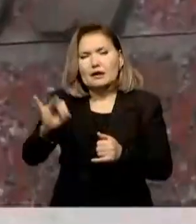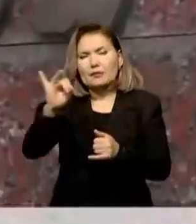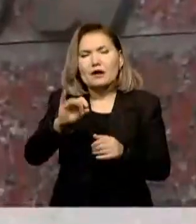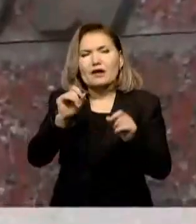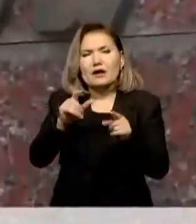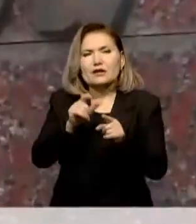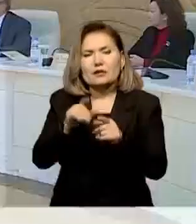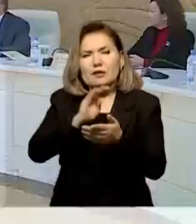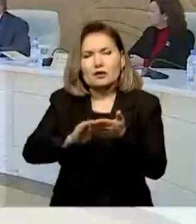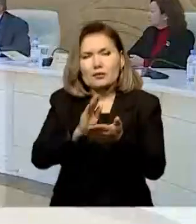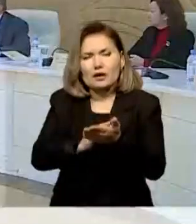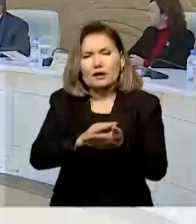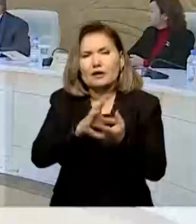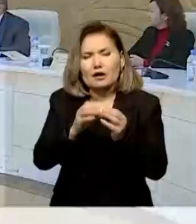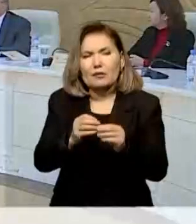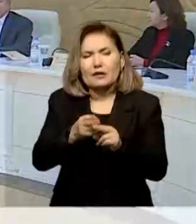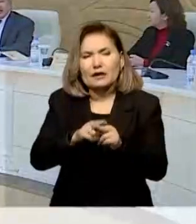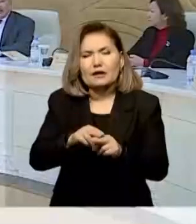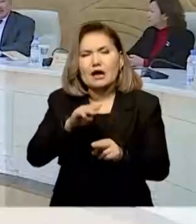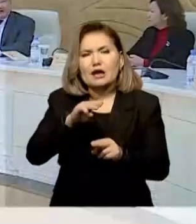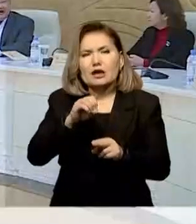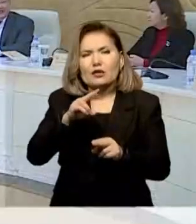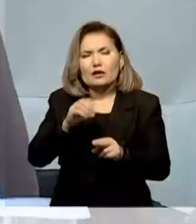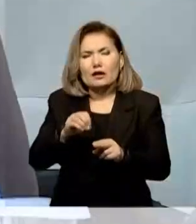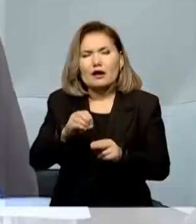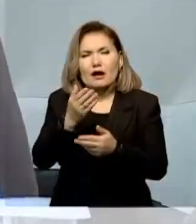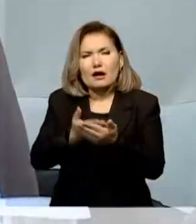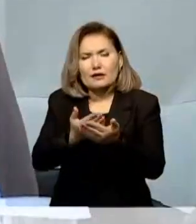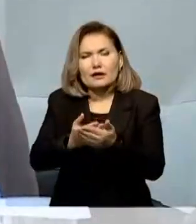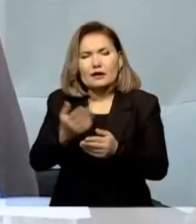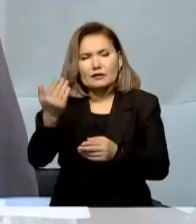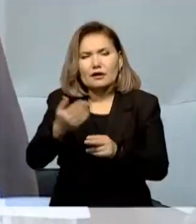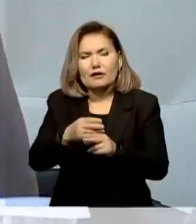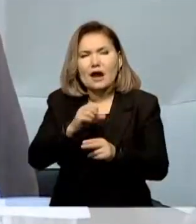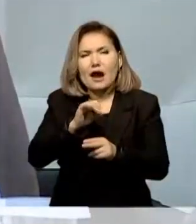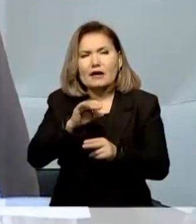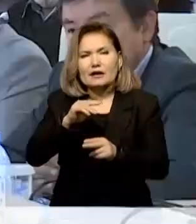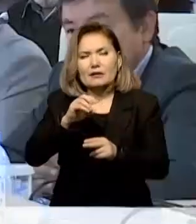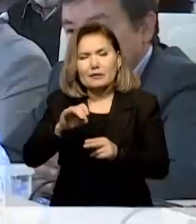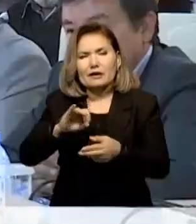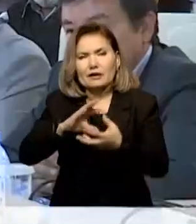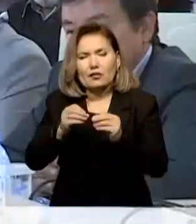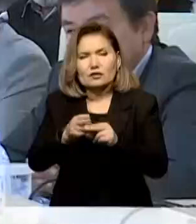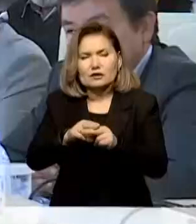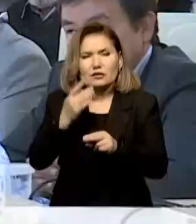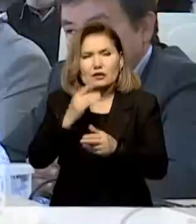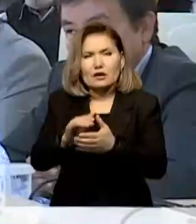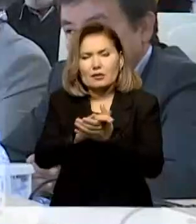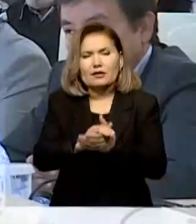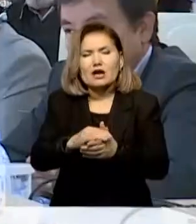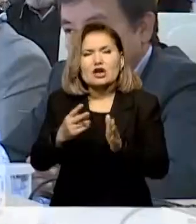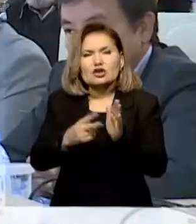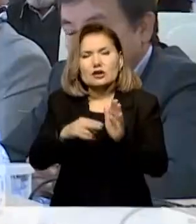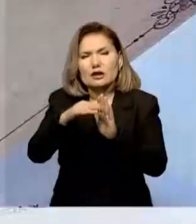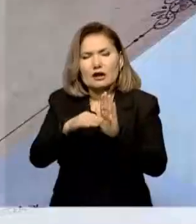алтын әріптермен жазылған. Кіші жүздің атақты биі Тәуке ханның кеңесшісі Айтеке би Бәйбекұлы қазақ рулары мен қауымдарын біріктіруді жақтады. Ол жеті